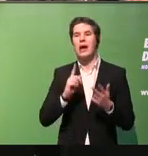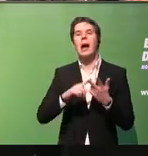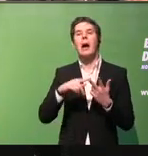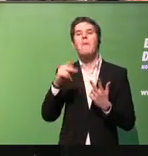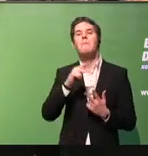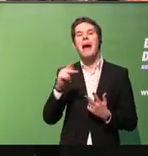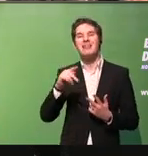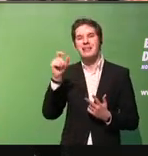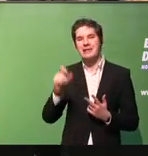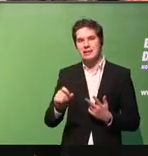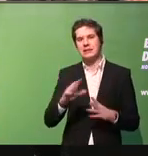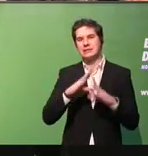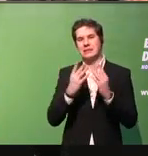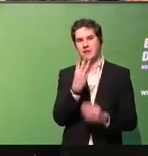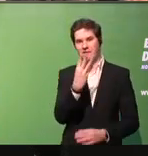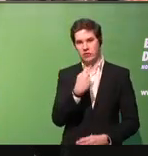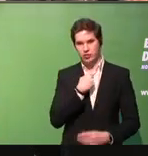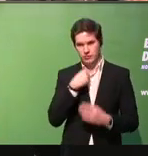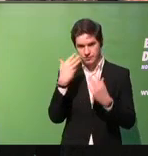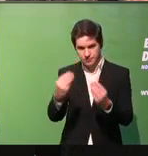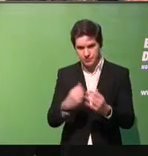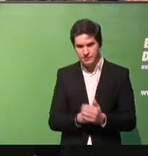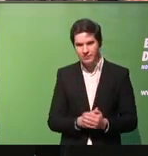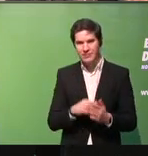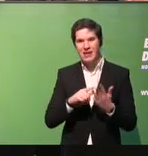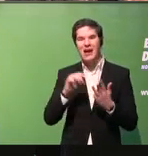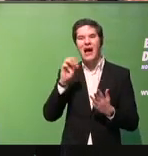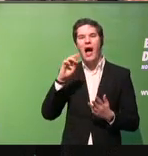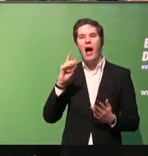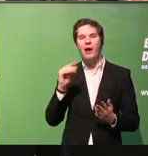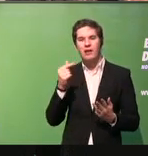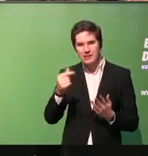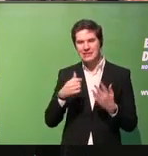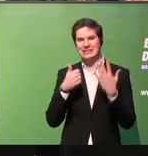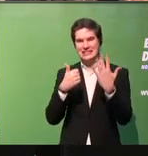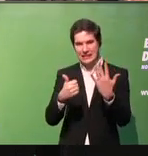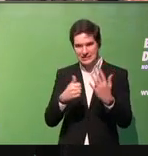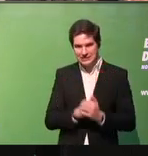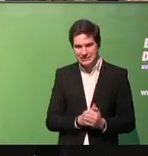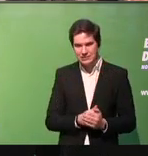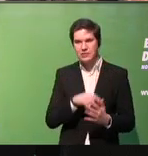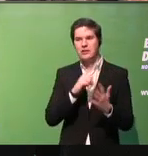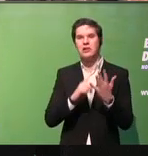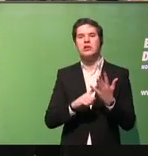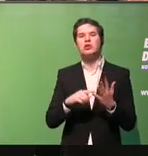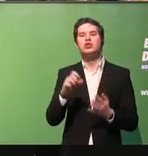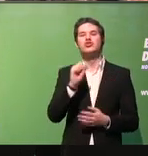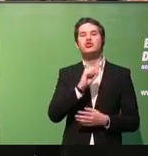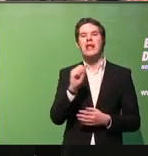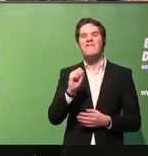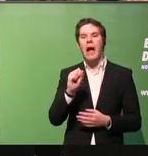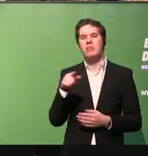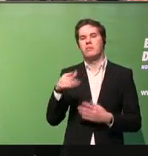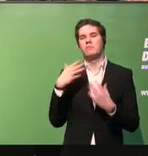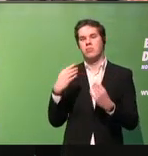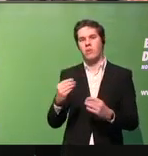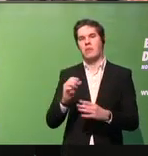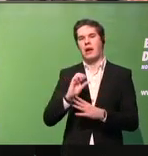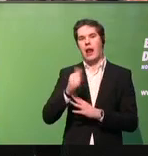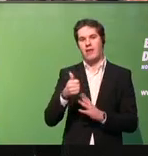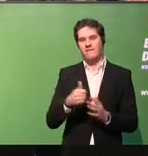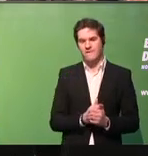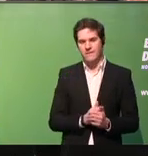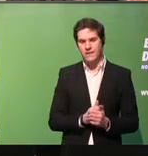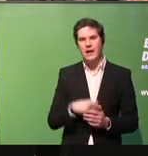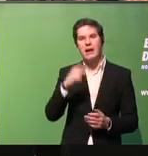Auf Patrick 4 Stimmen, auf Arndt 6 Stimmen und auf Stefan 11 Stimmen, auf